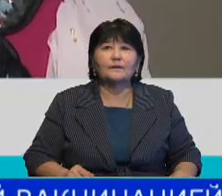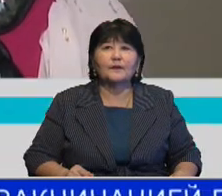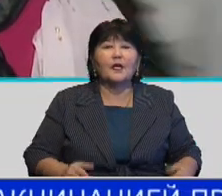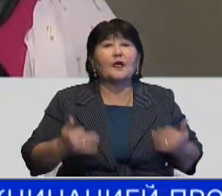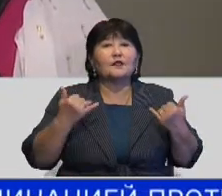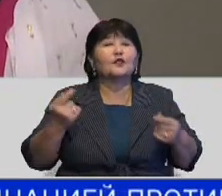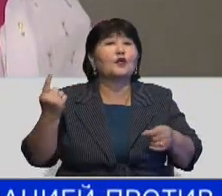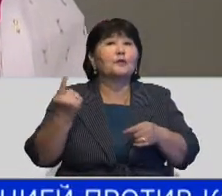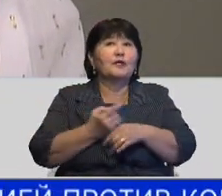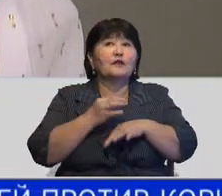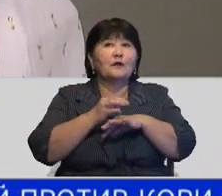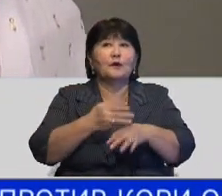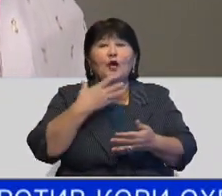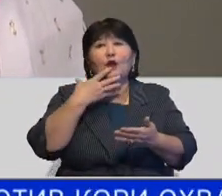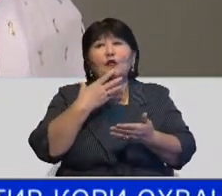Сегодня впервые проводим свой